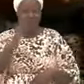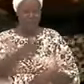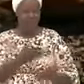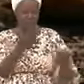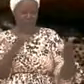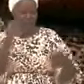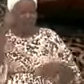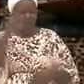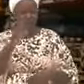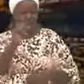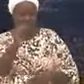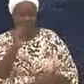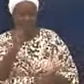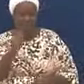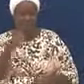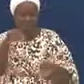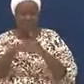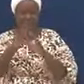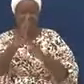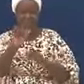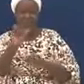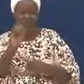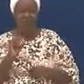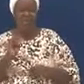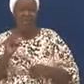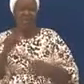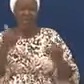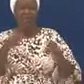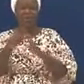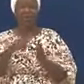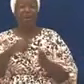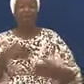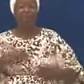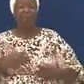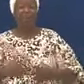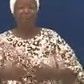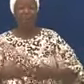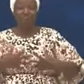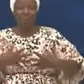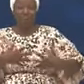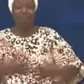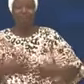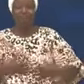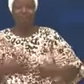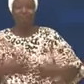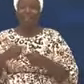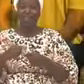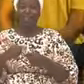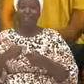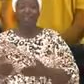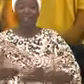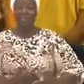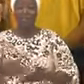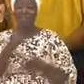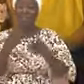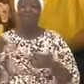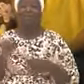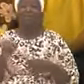vais attendre dans témoignages et tu me diras que tu es enceinte et que bébé est là